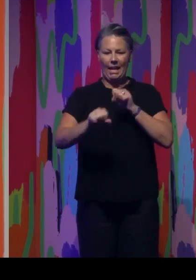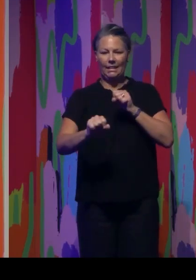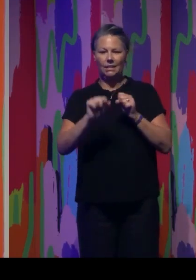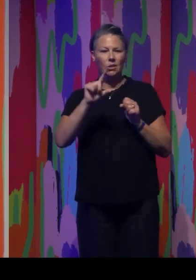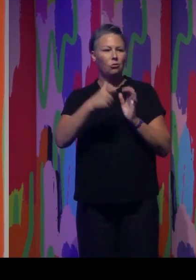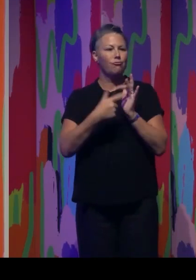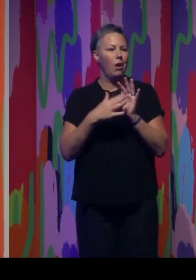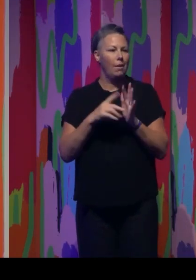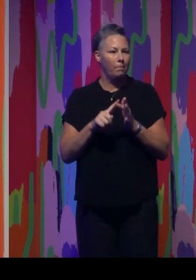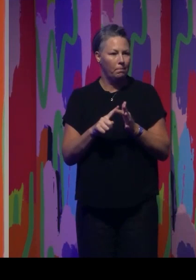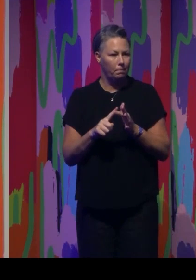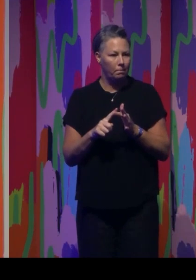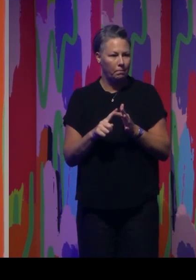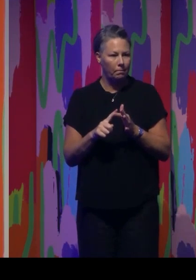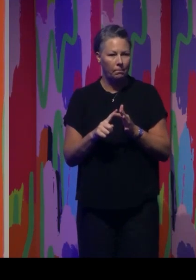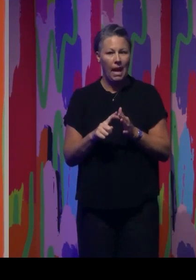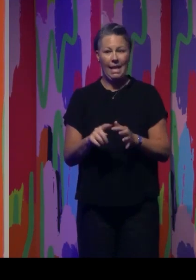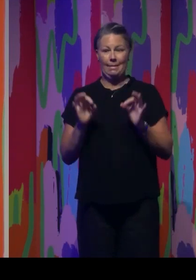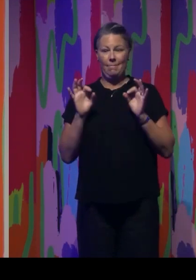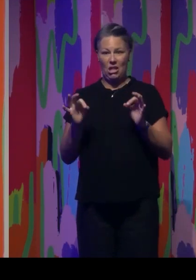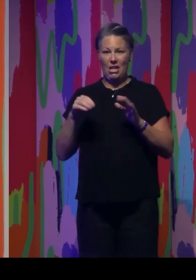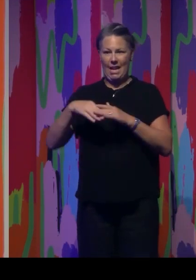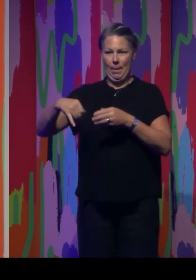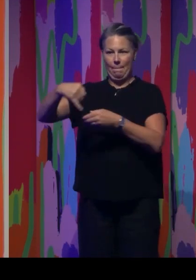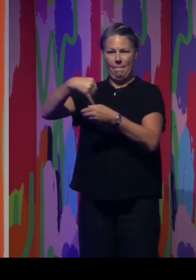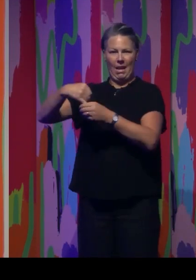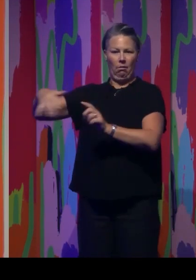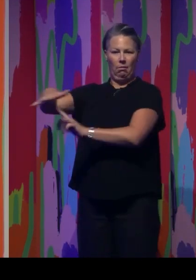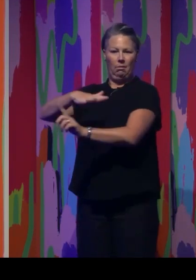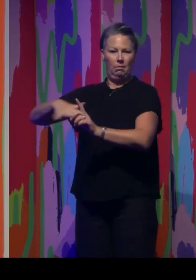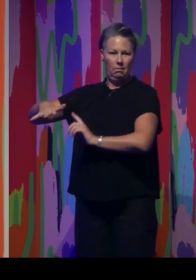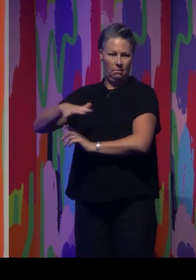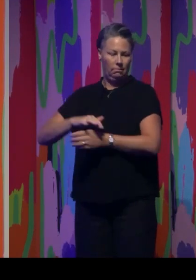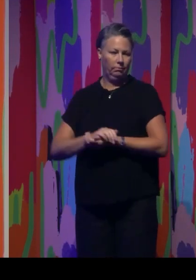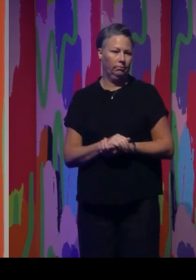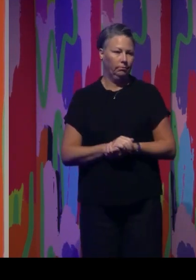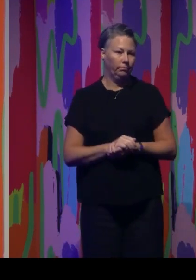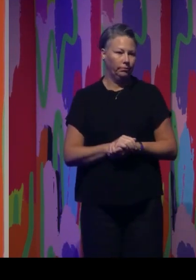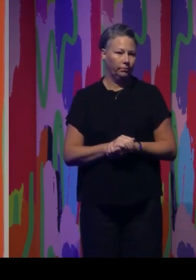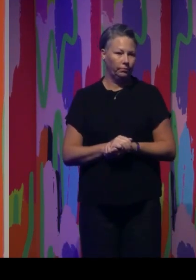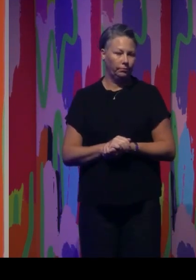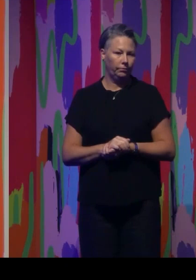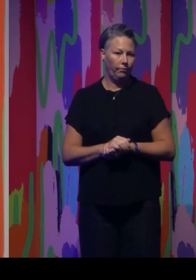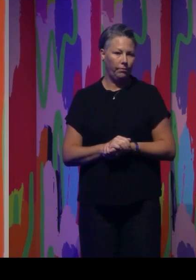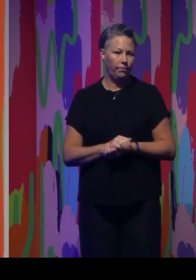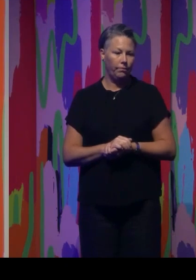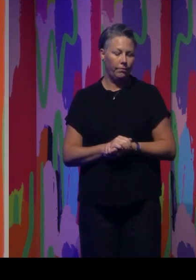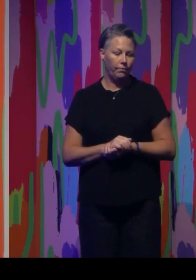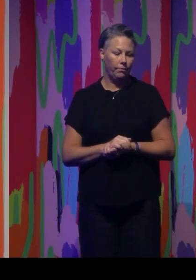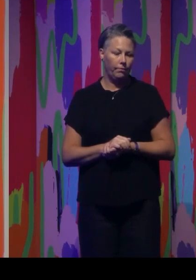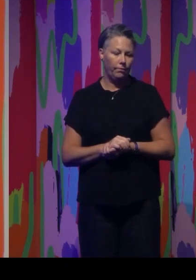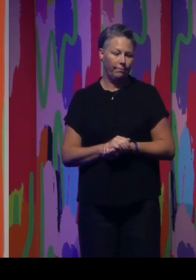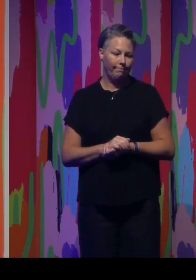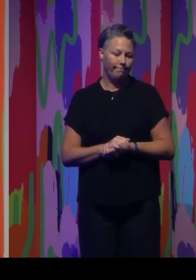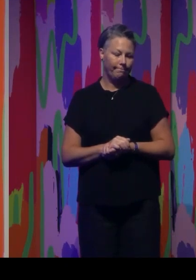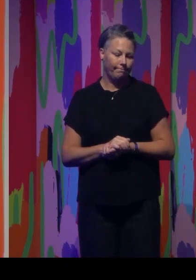মেডিকেল অ্যাবিউজ অ্যান্ড স্পেশালি ইন মেডিকেল অ্যাবিউজ আমি আমার ব্যক্তিগত অভিজ্ঞতা থেকে যদি কথাটা গল্পটা